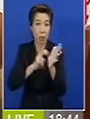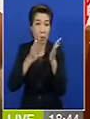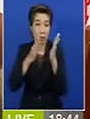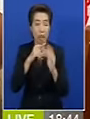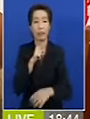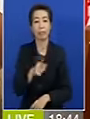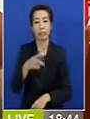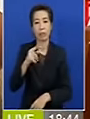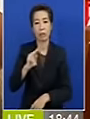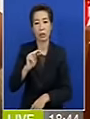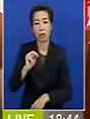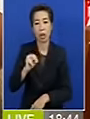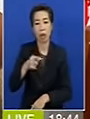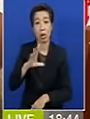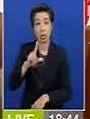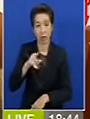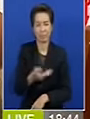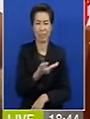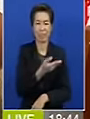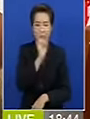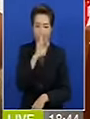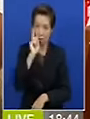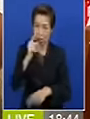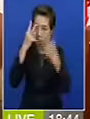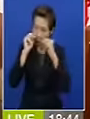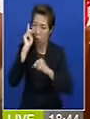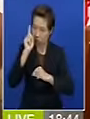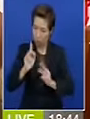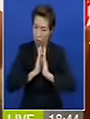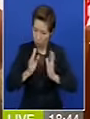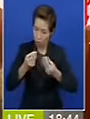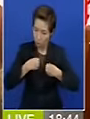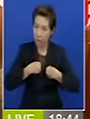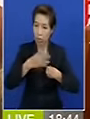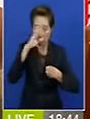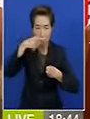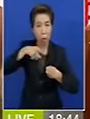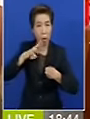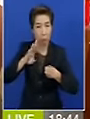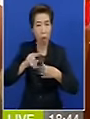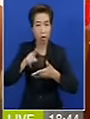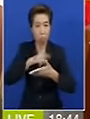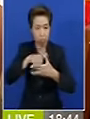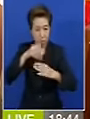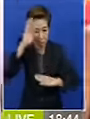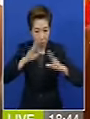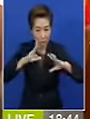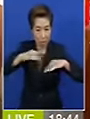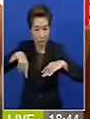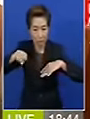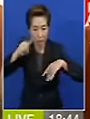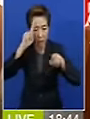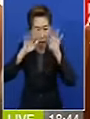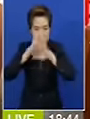คุณจตุพรคือบอกว่านายกรัฐมนตรีต้องขอบคุณพวกตนค่ะที่แม้กฎหมายประชามติจะเอาเปรียบคนที่ไม่เห็นด้วยกับร่าง